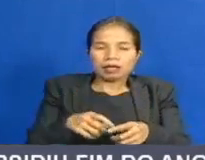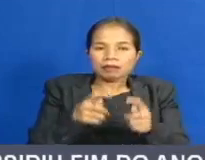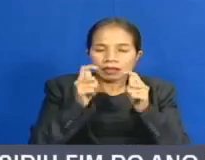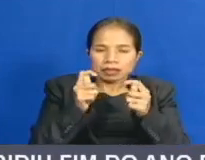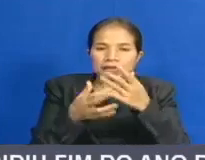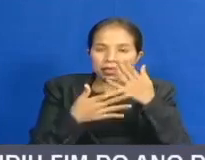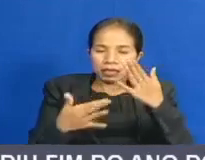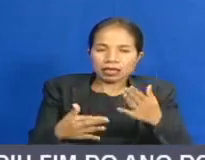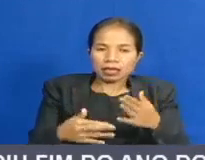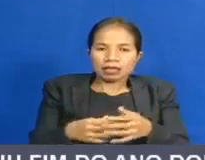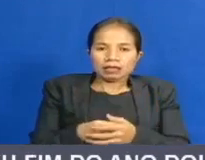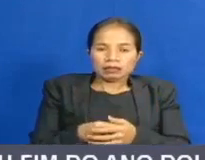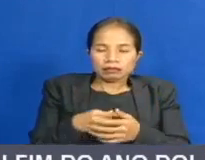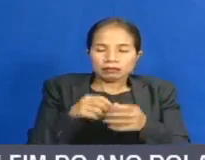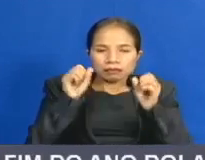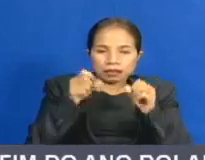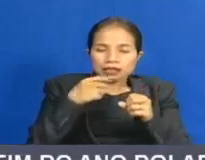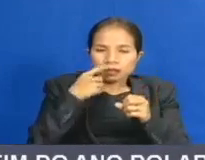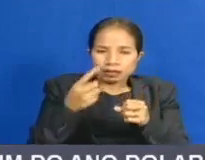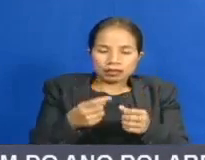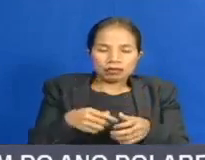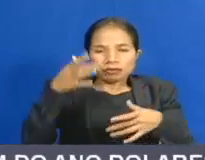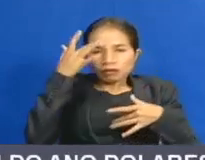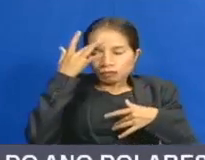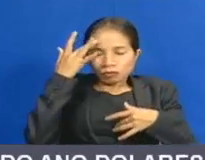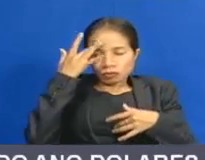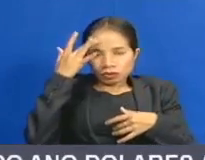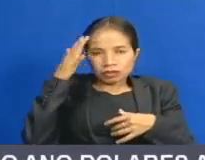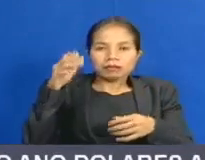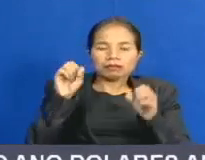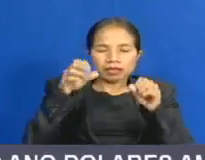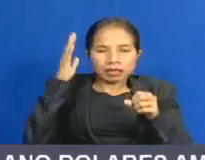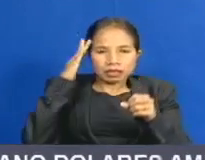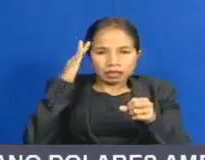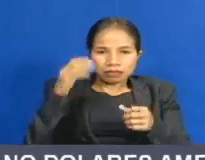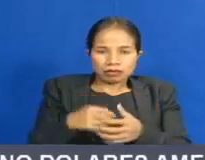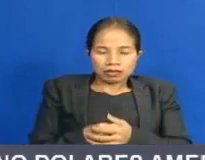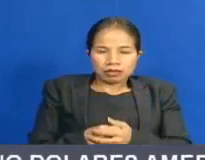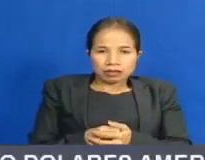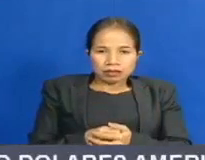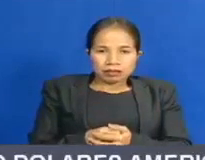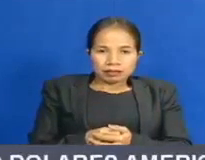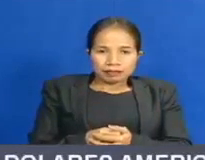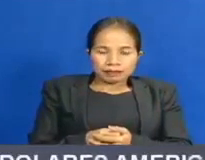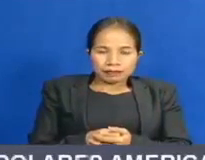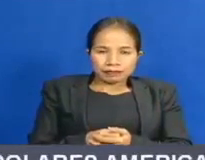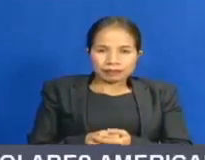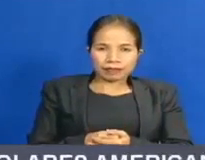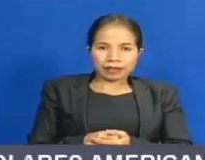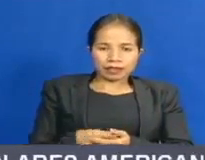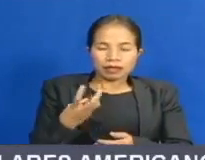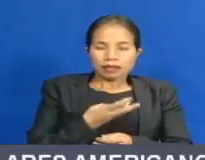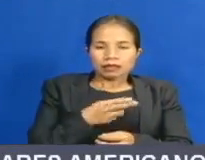ba laboratorio nasional, sira bela defini, oh idane bakteria klepsiella pneumonia. Entang amiha hatene, oh se bakteria klepsiella pneumonia karik, ami